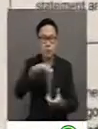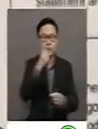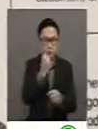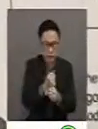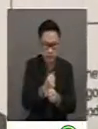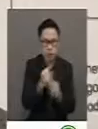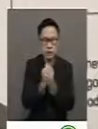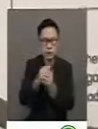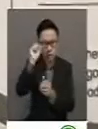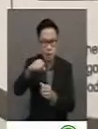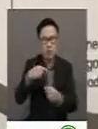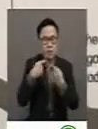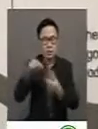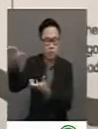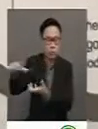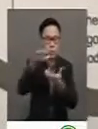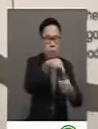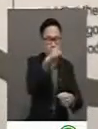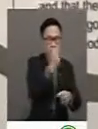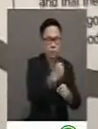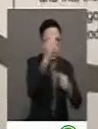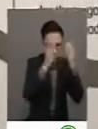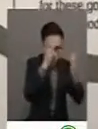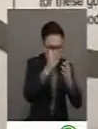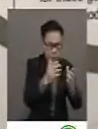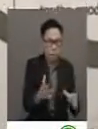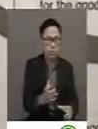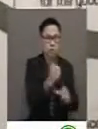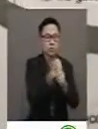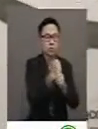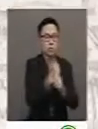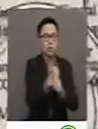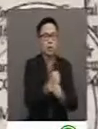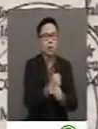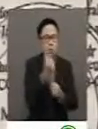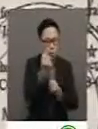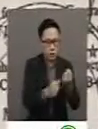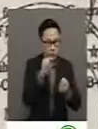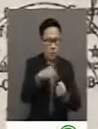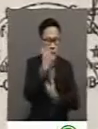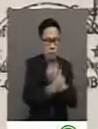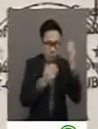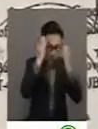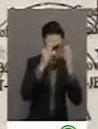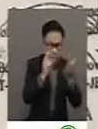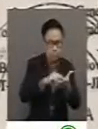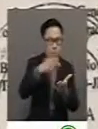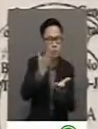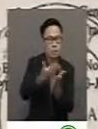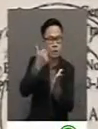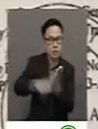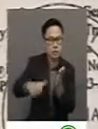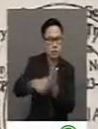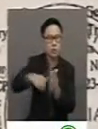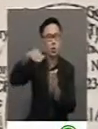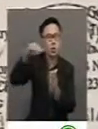ประกอบเป็นตัวรถที่มาเลเซียรถจึงมีถิ่นกำเนิดจากมาเลเซียทำให้ได้สิทธิ์ยกเว้นภาษีอากรนำเ